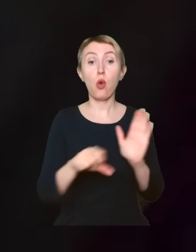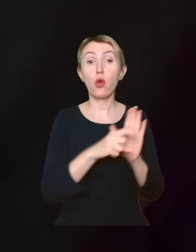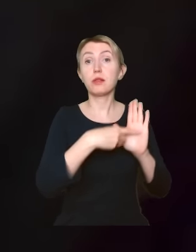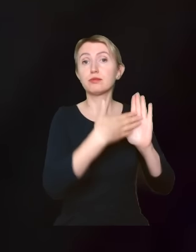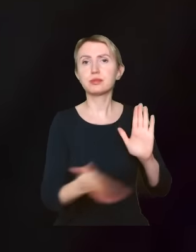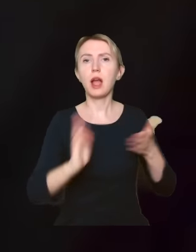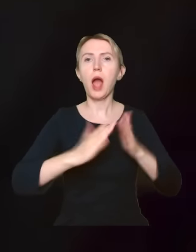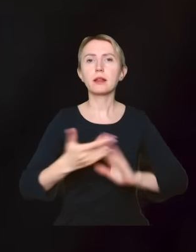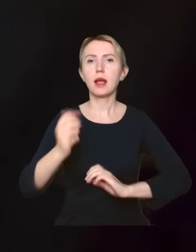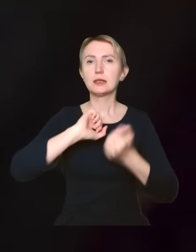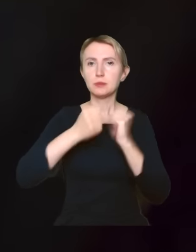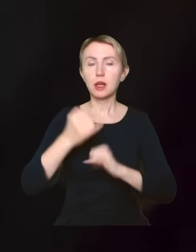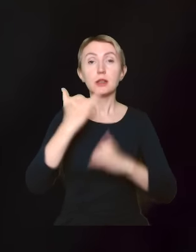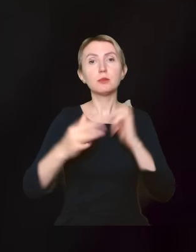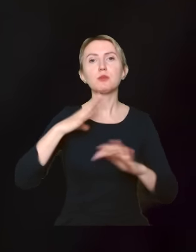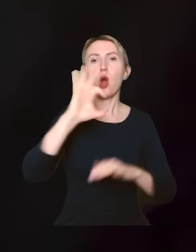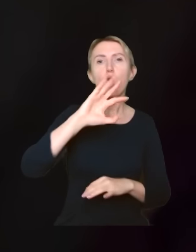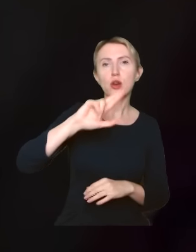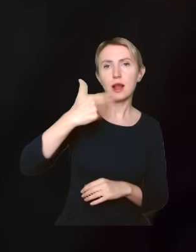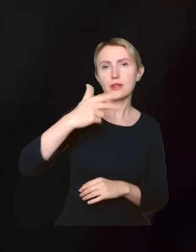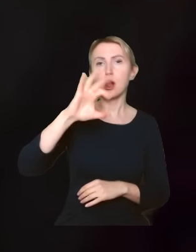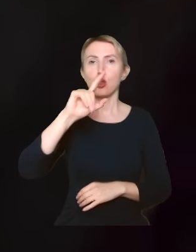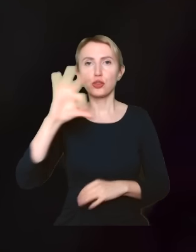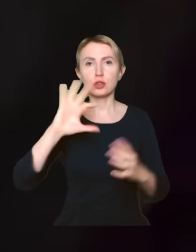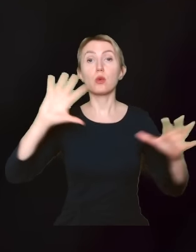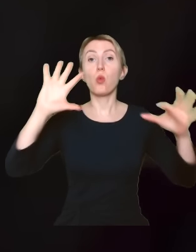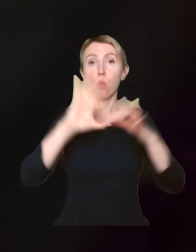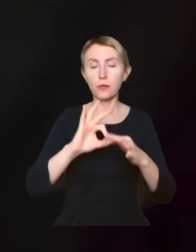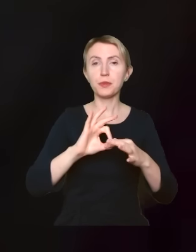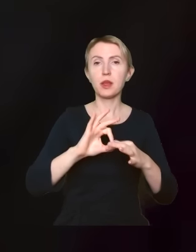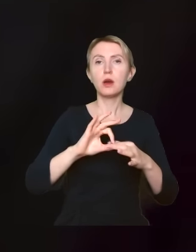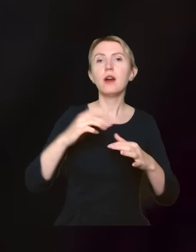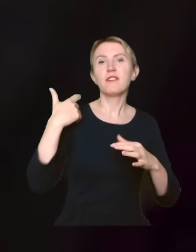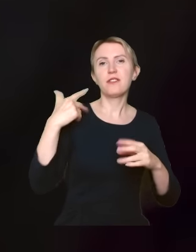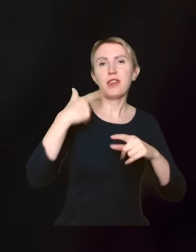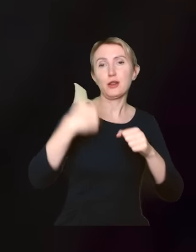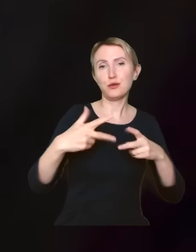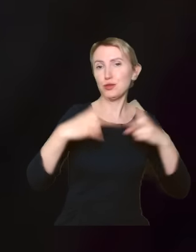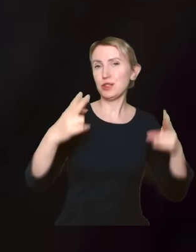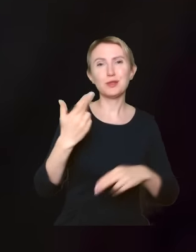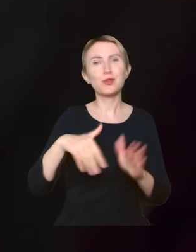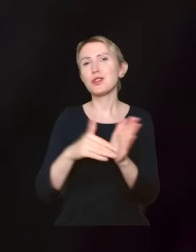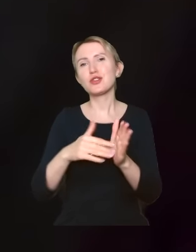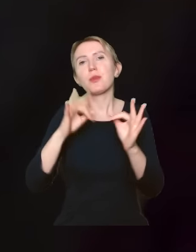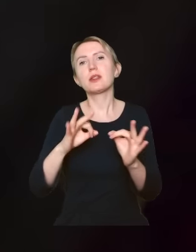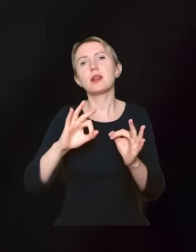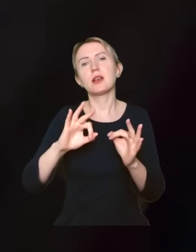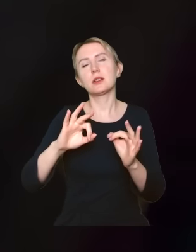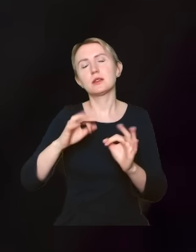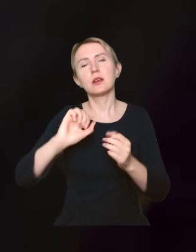rynek. Gdybyśmy łączyli Orlen i Lotos w XX wieku, nie musielibyśmy spełniać